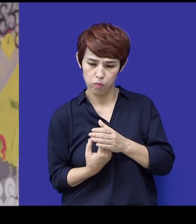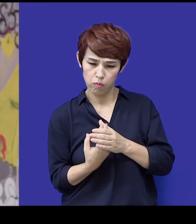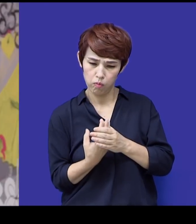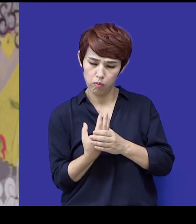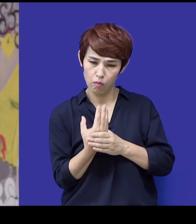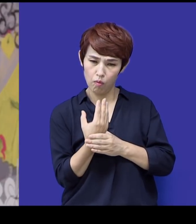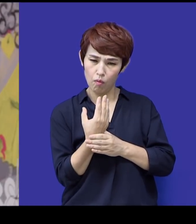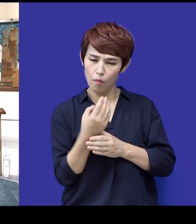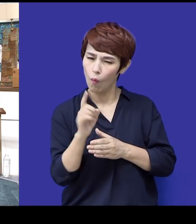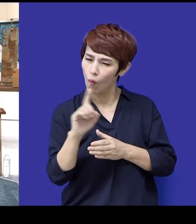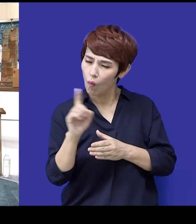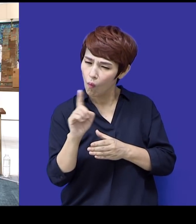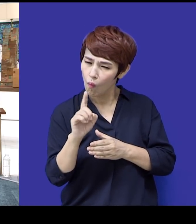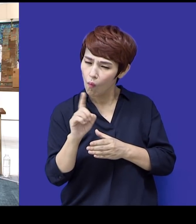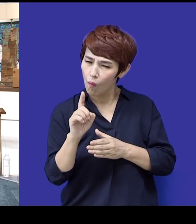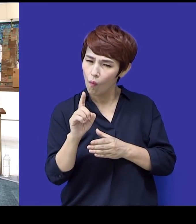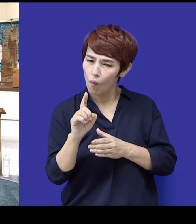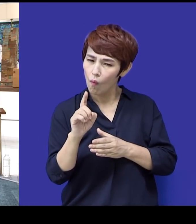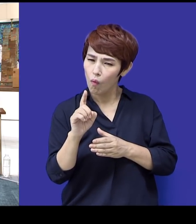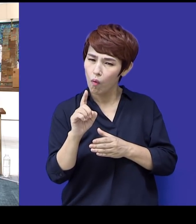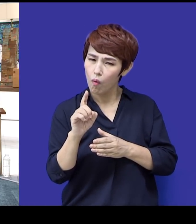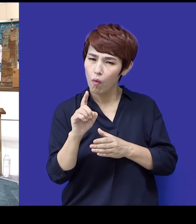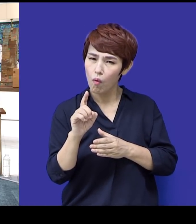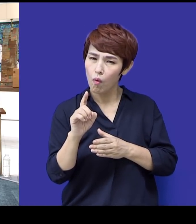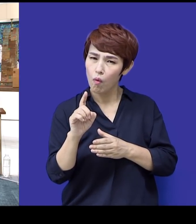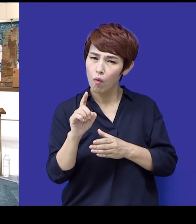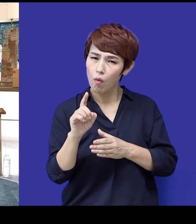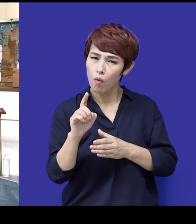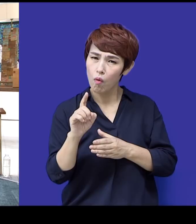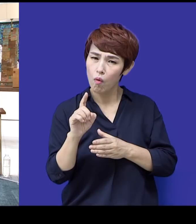무슨 느낌인가? 이제 그랬어요.